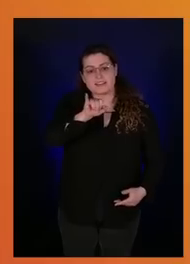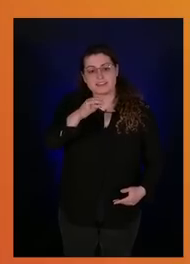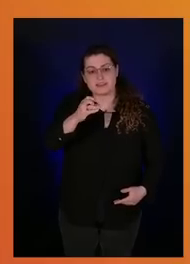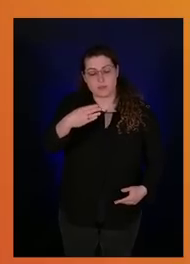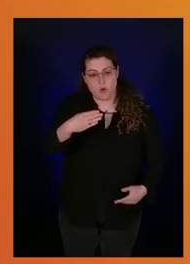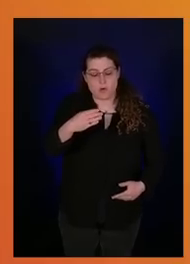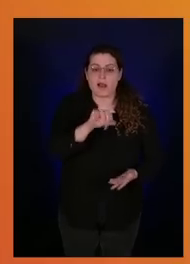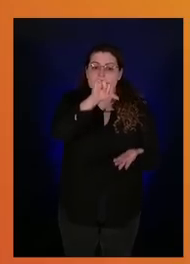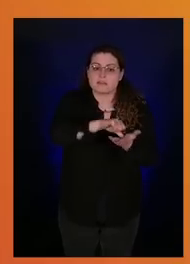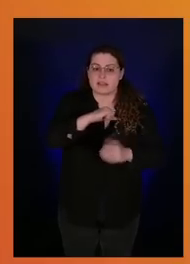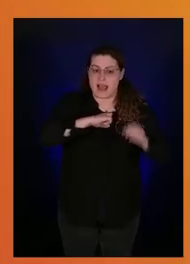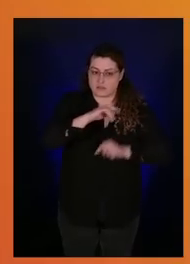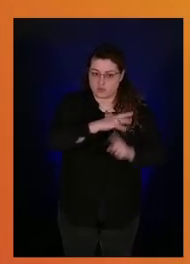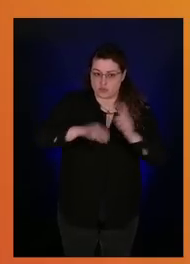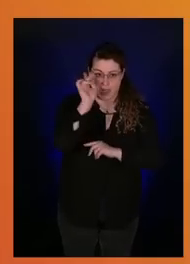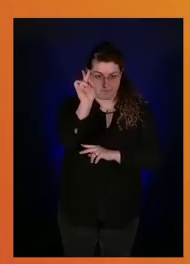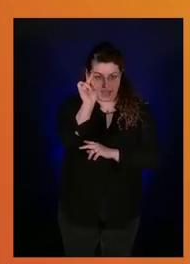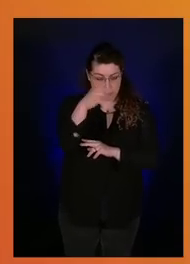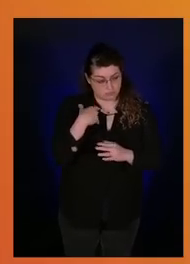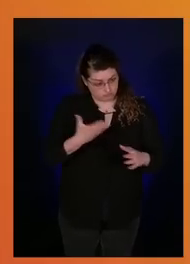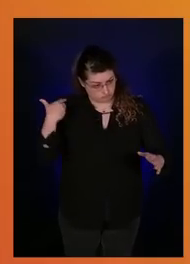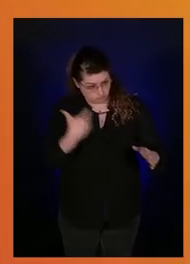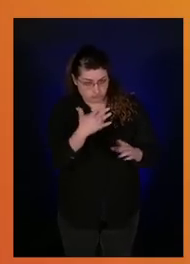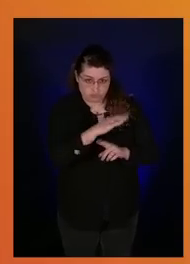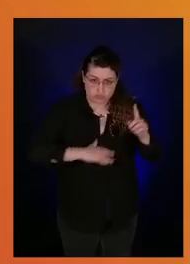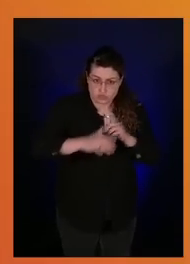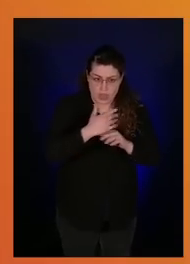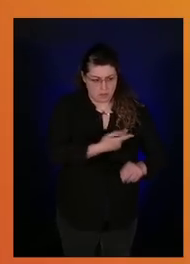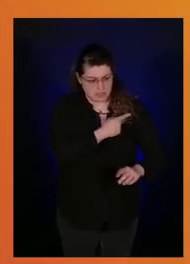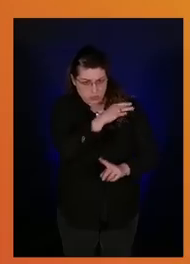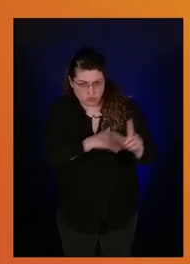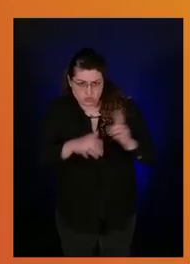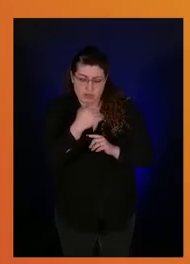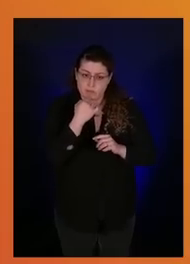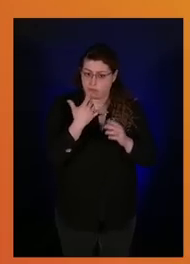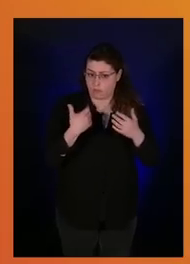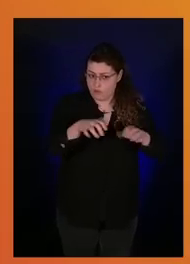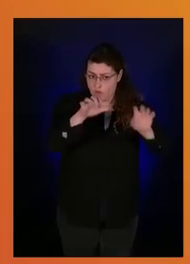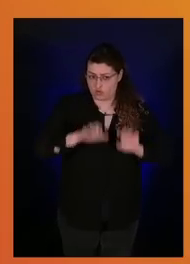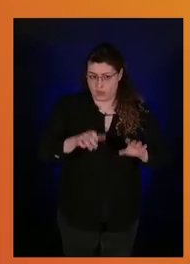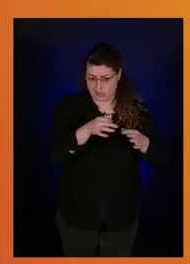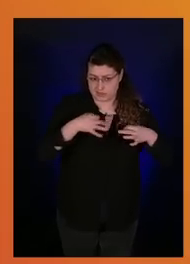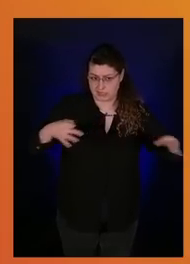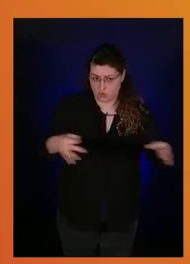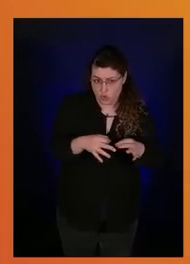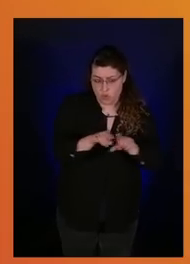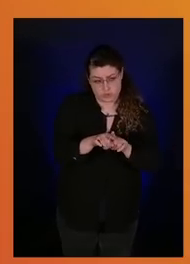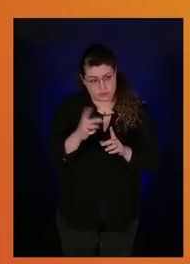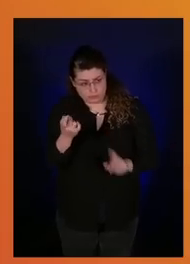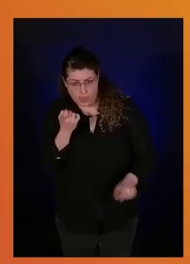d'action sociale de la ville de Paris. Donc nous on bosse dans le social, médico-social, on est des fonctionnaires territoriaux. Donc je suis de la Fédé Services